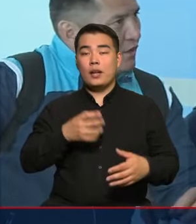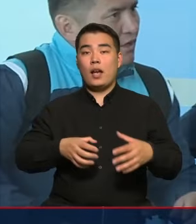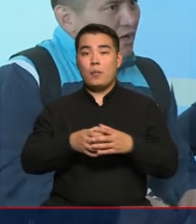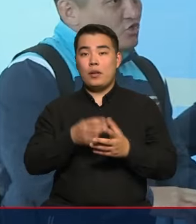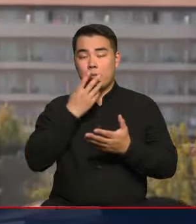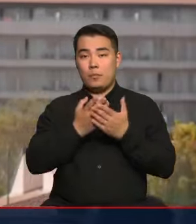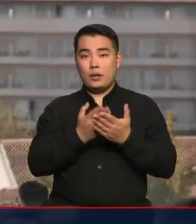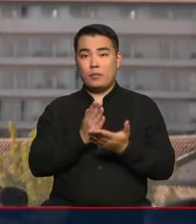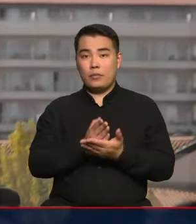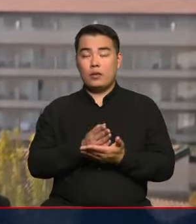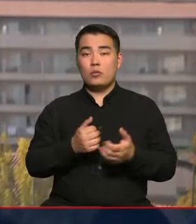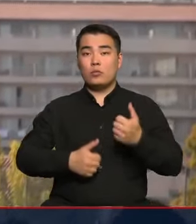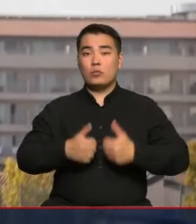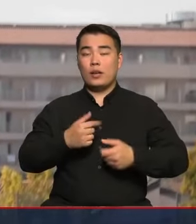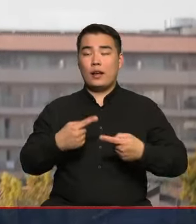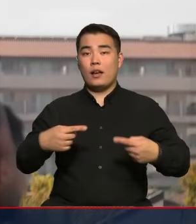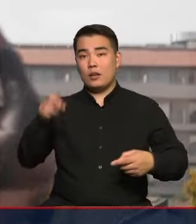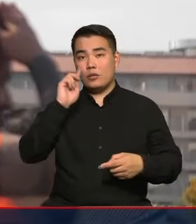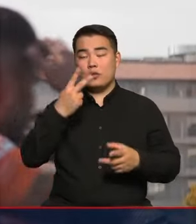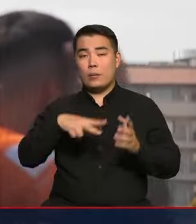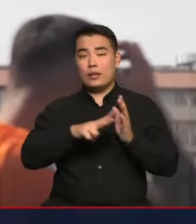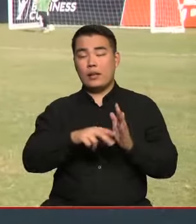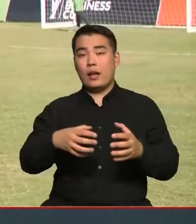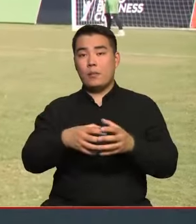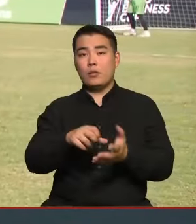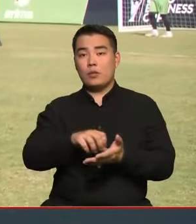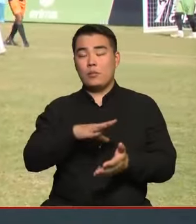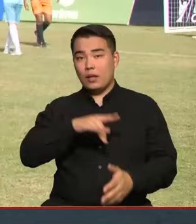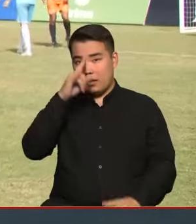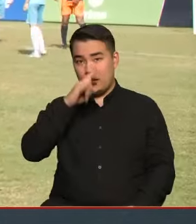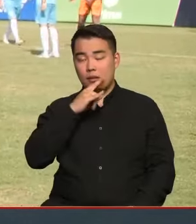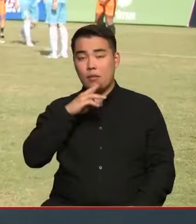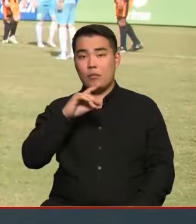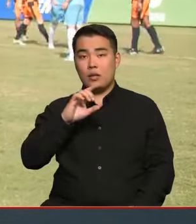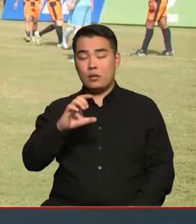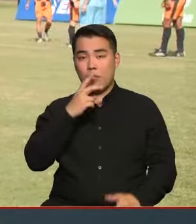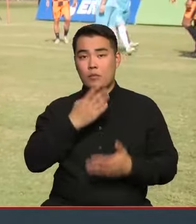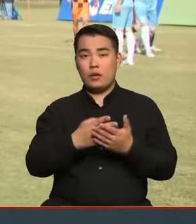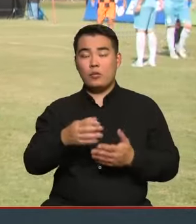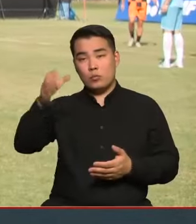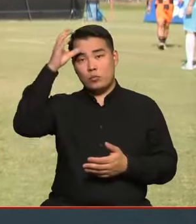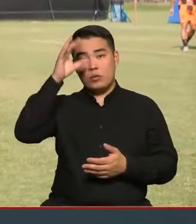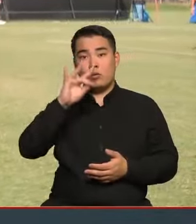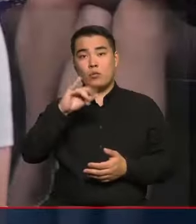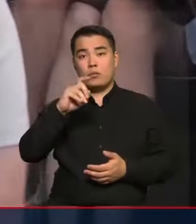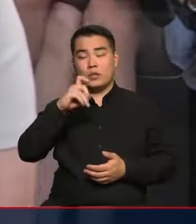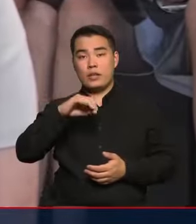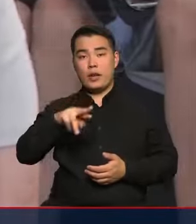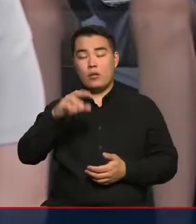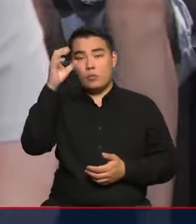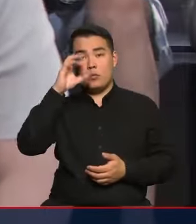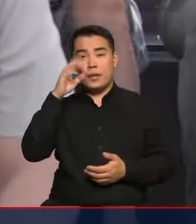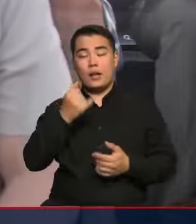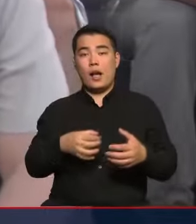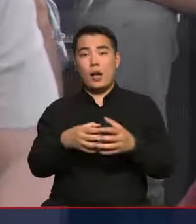өнер көрсетеміз. Турнирге түрлі елден 28 команда қатысқан. Қазақмыс жігіттері топтық кезеңде Түркия, Румыния, Өзбекстан сынды елдерден